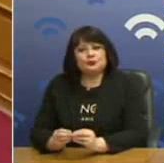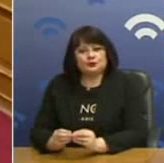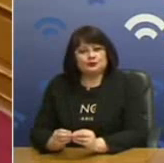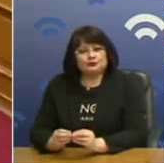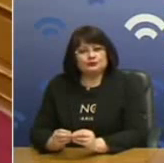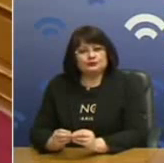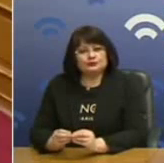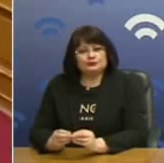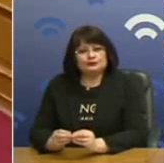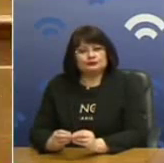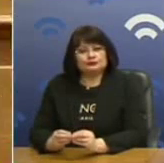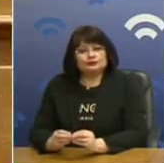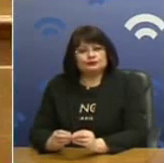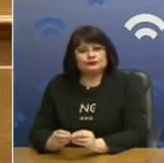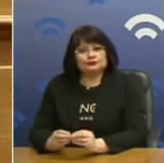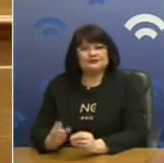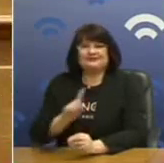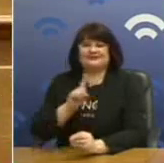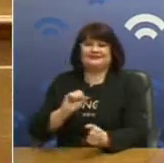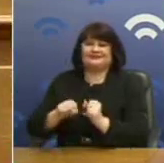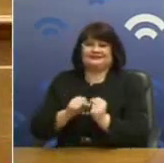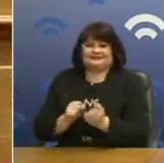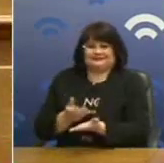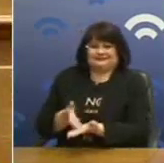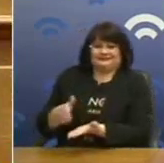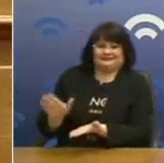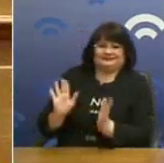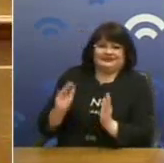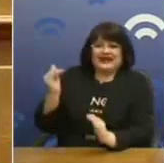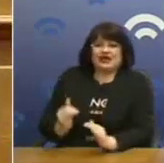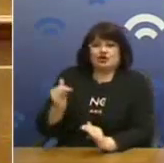Μην επιχειρείτε να ξεφύγετε έτσι με το θέμα του κατώτατου μισθού.